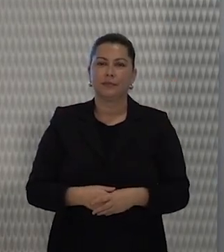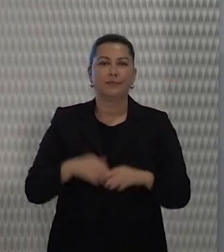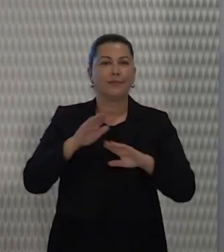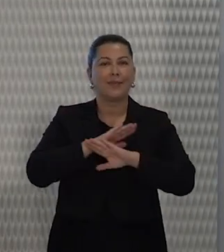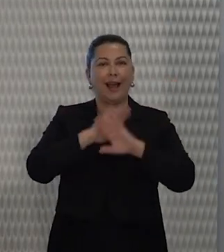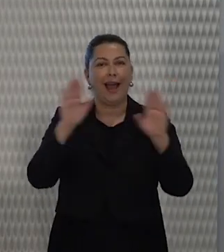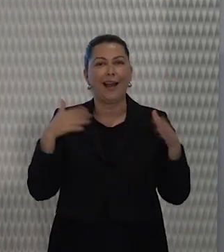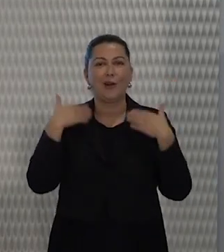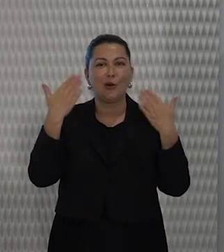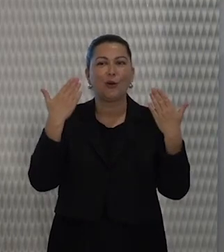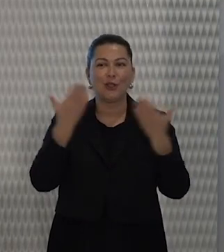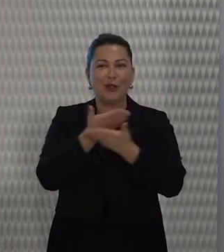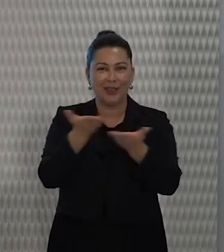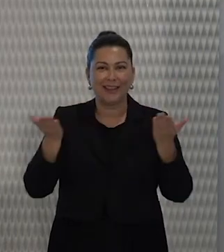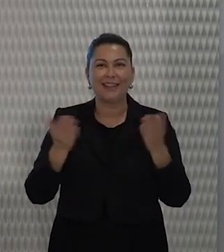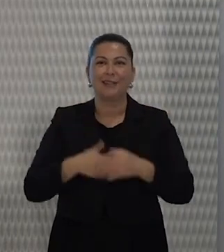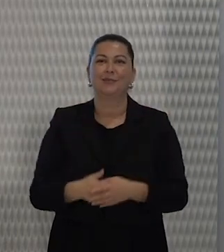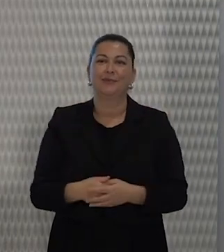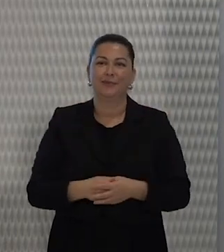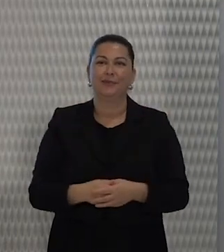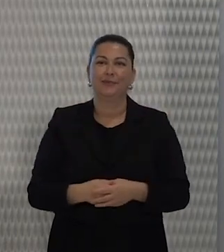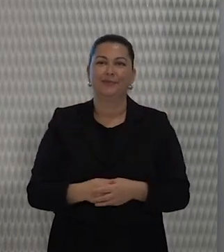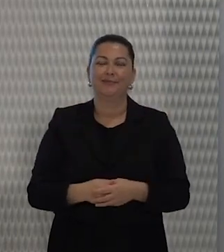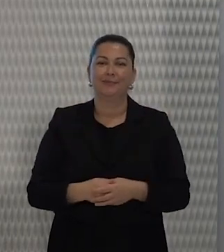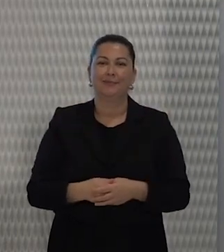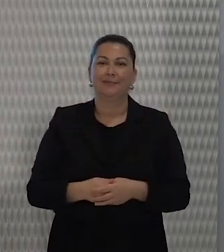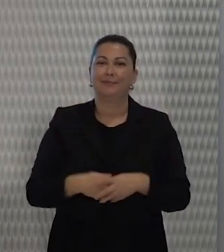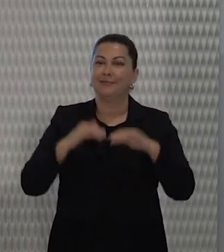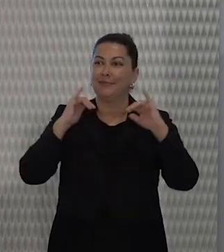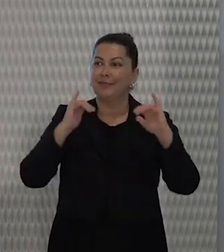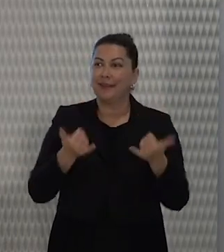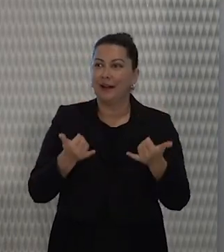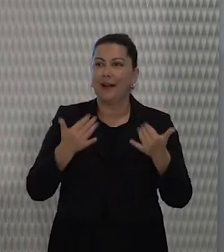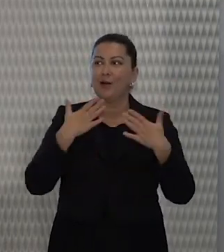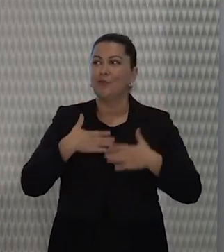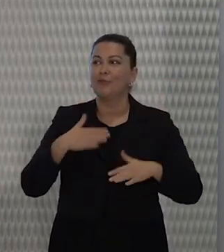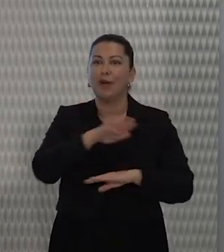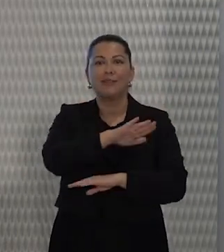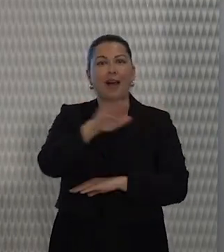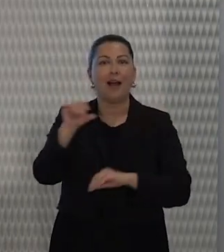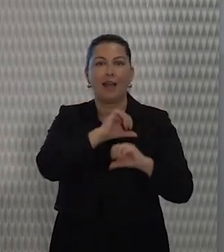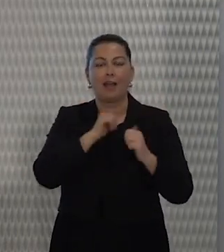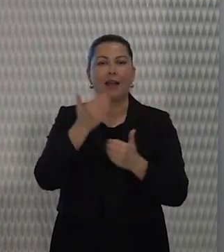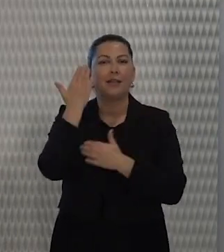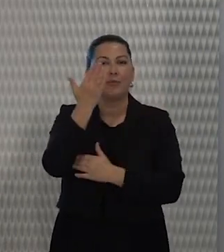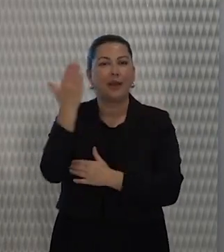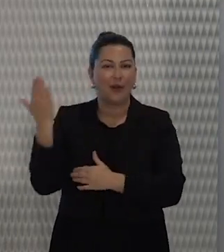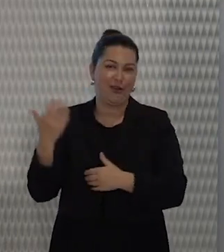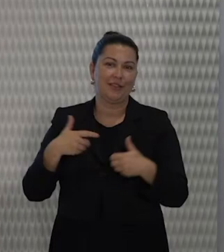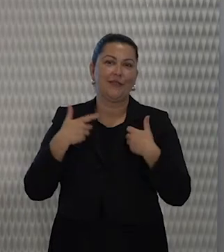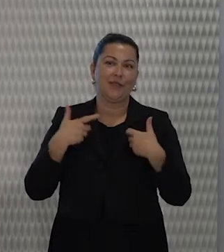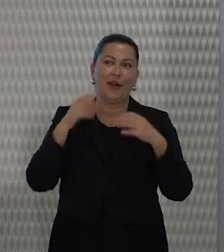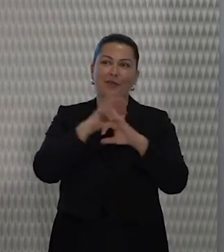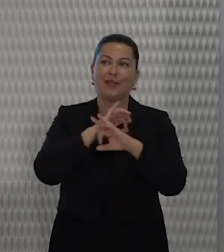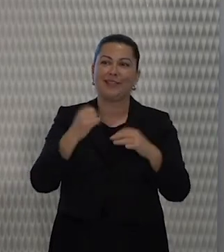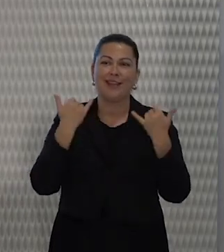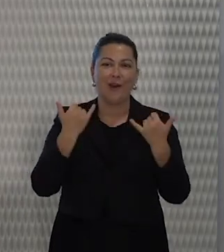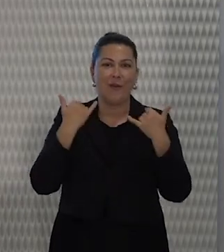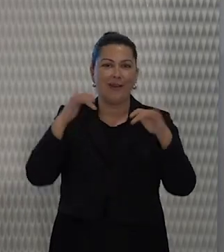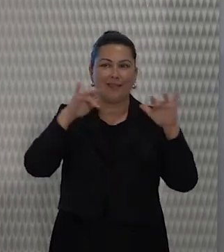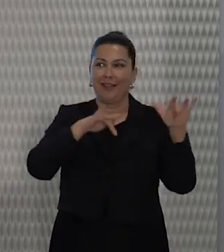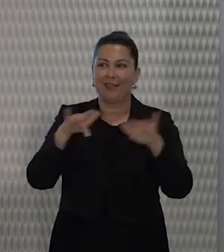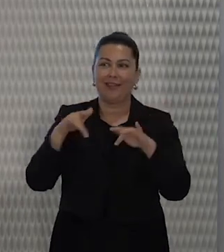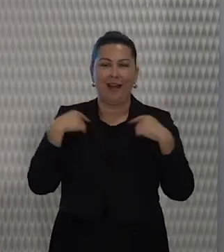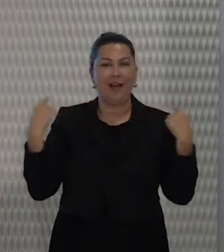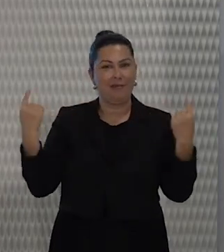Hallo, grüß Gott zusammen. Ja, möchte Sie alle herzlich begrüßen. Freue mich sehr, dass Sie heute zu Gast sind hier